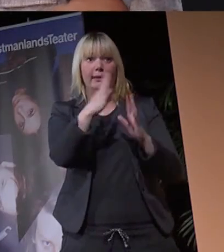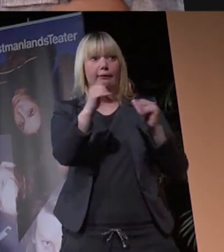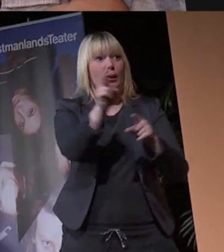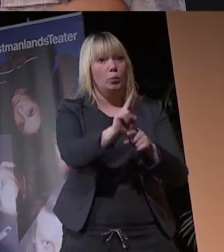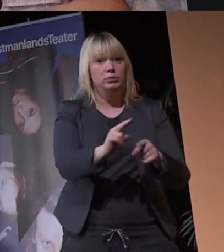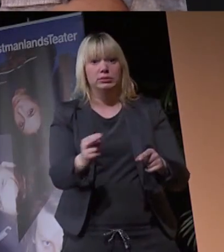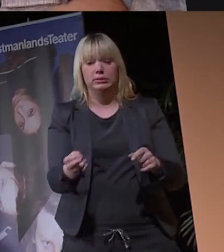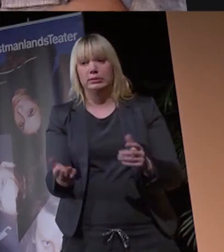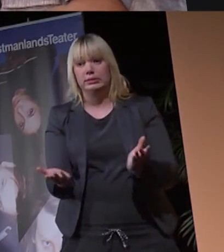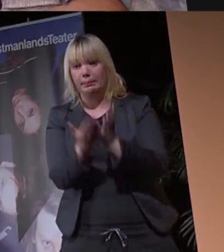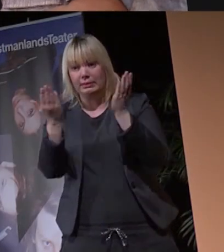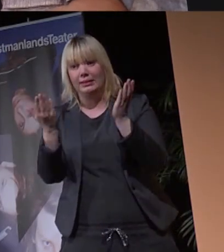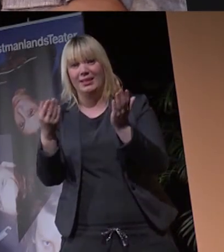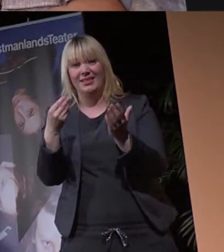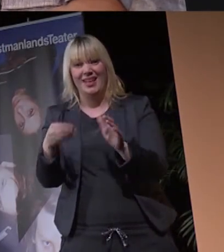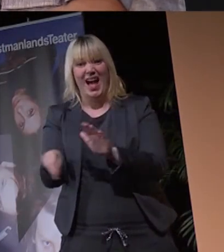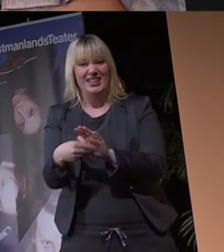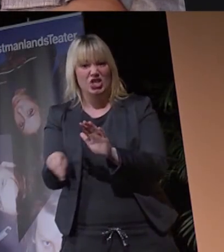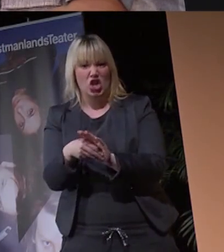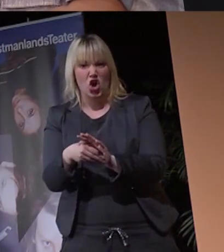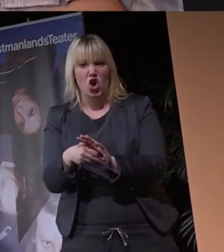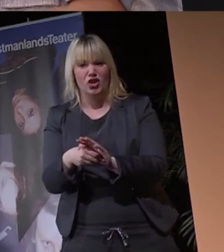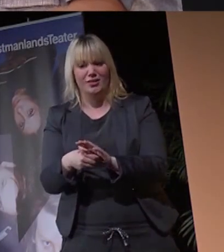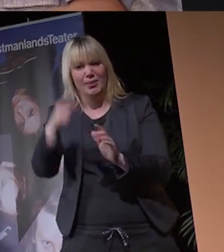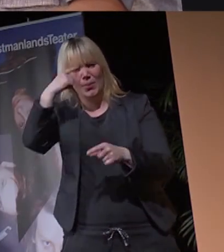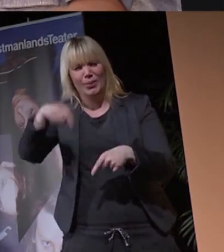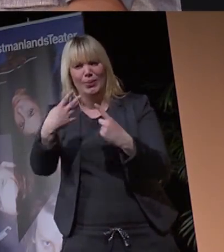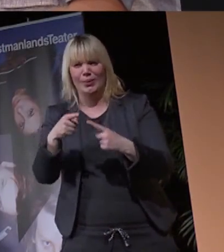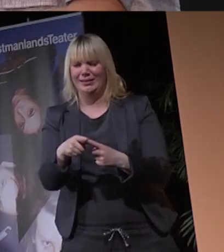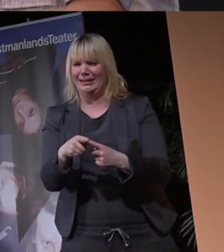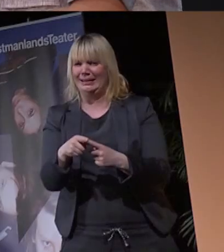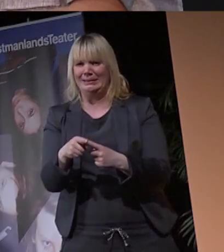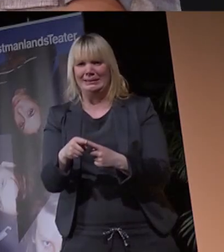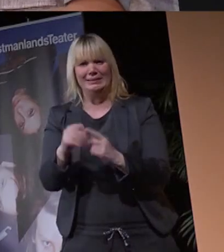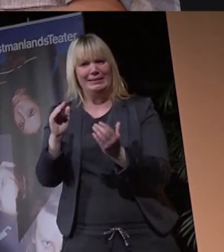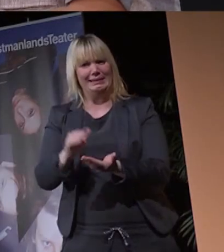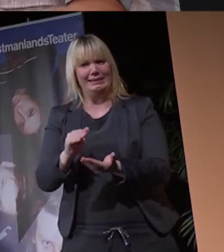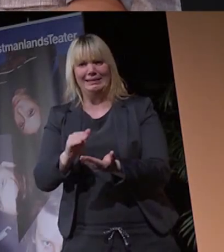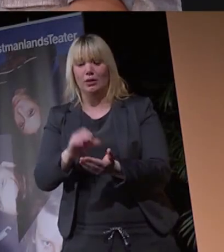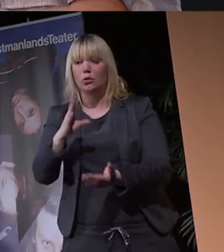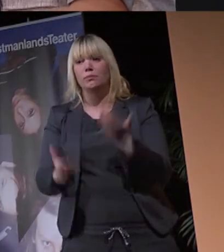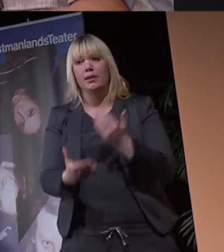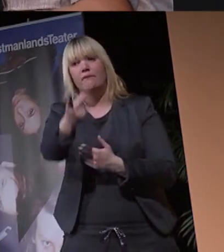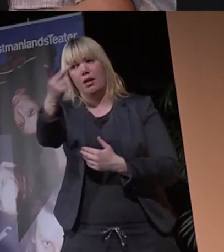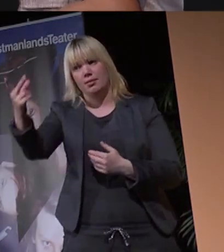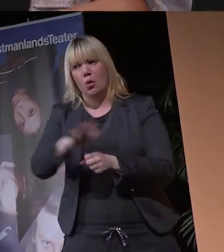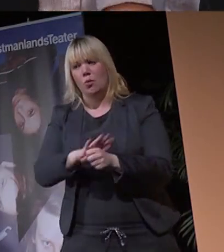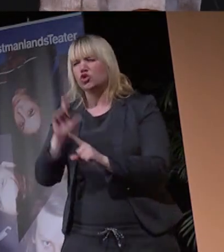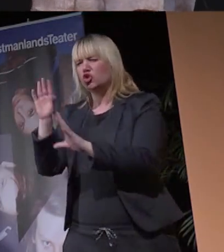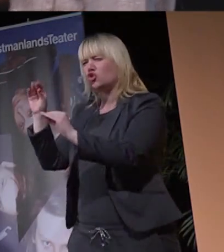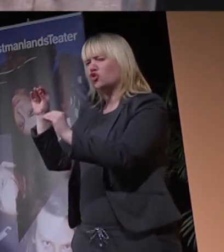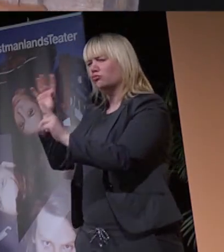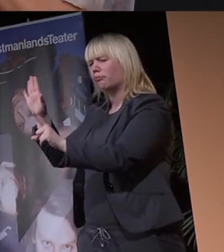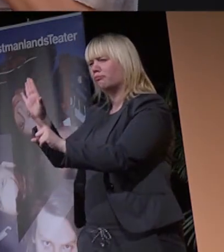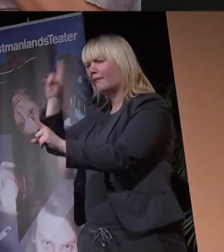som man gör hos oss. Alltså volymerna är, och detaljstyrningen, för du pratar om den fria konsten. Jag tror att det här är också, finns en kontradiktion